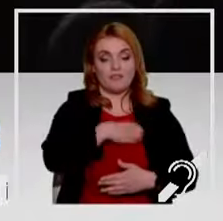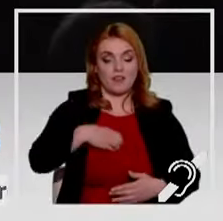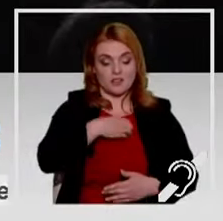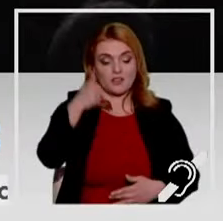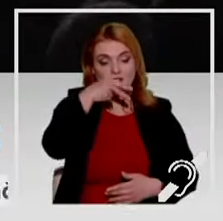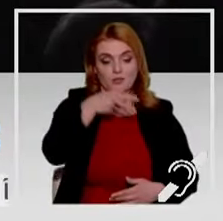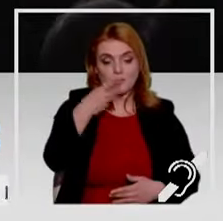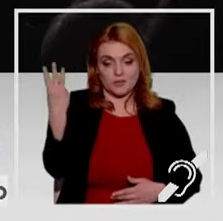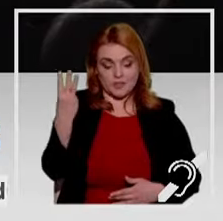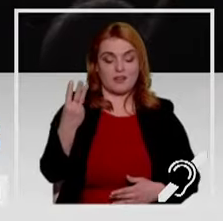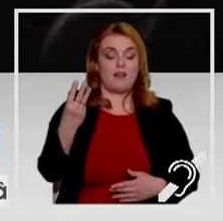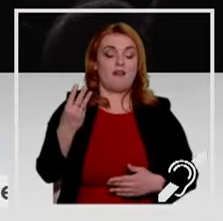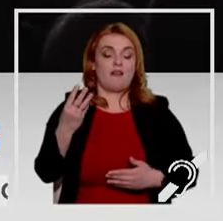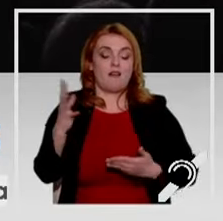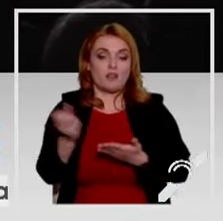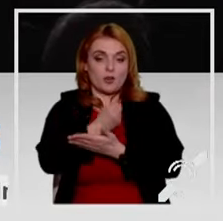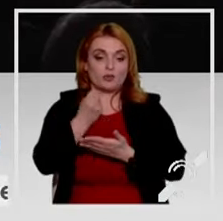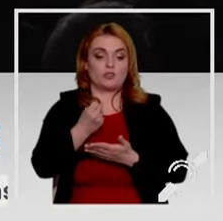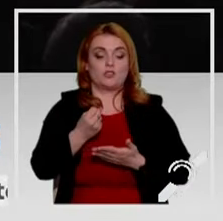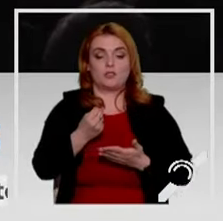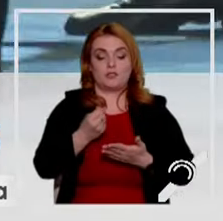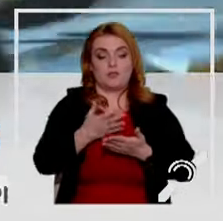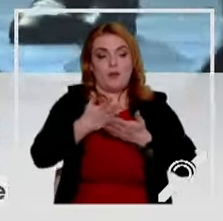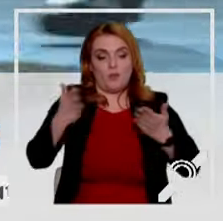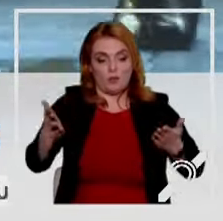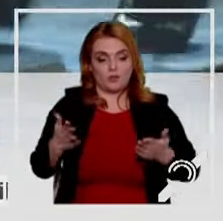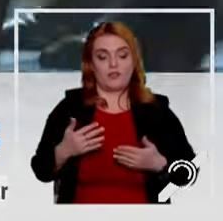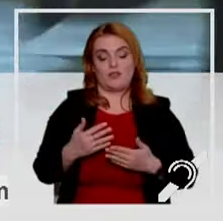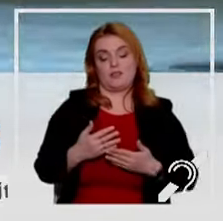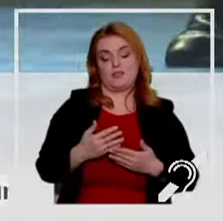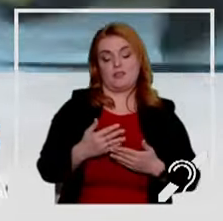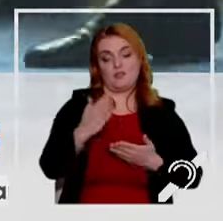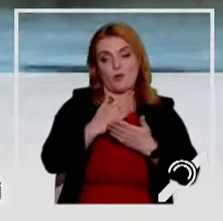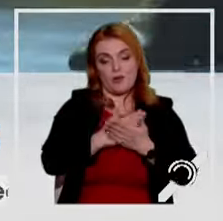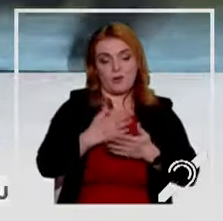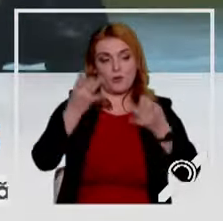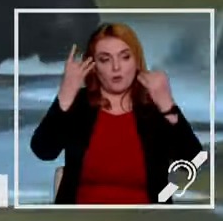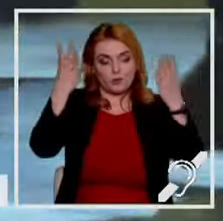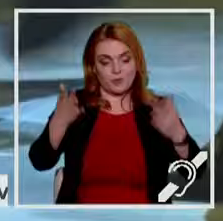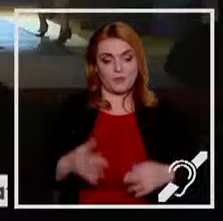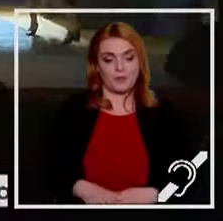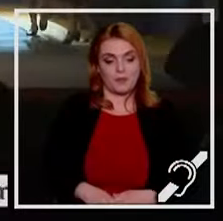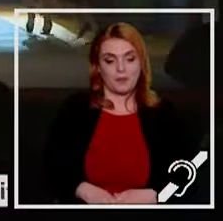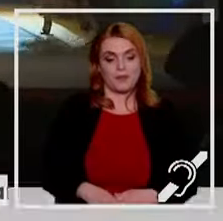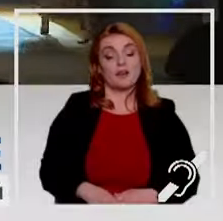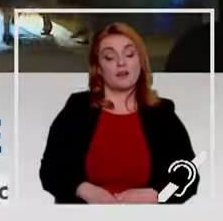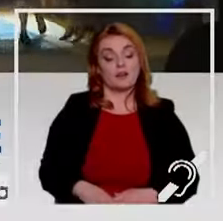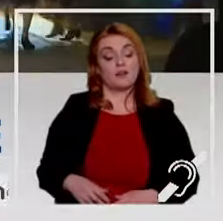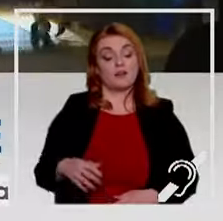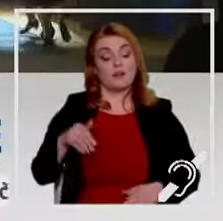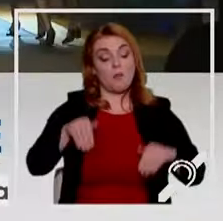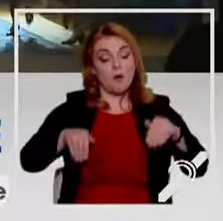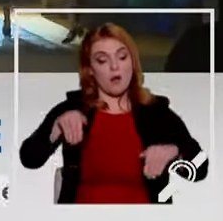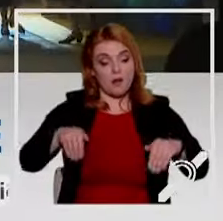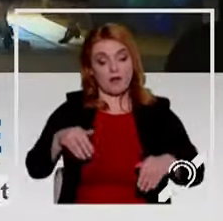2023 instituțiile au reușit să-și extindă oferta culturală păstrând autenticul. Un exemplu ne-a oferit Baletul Național Joc, care